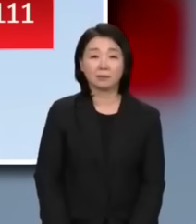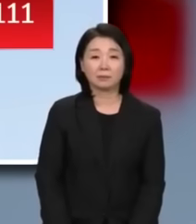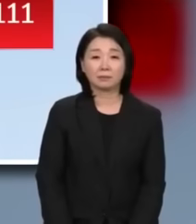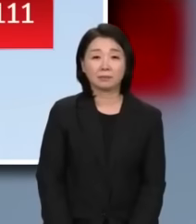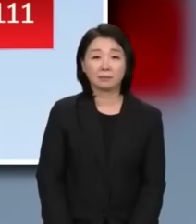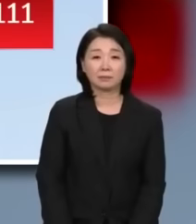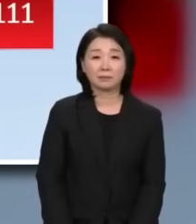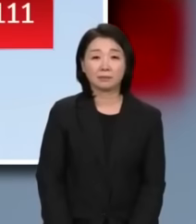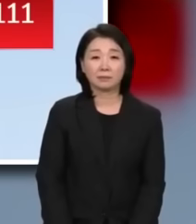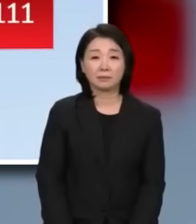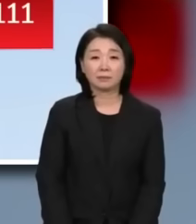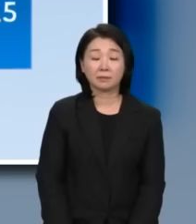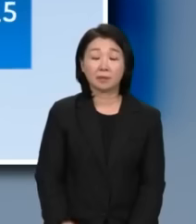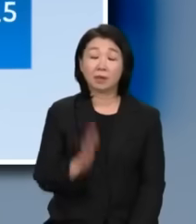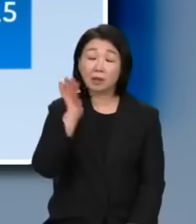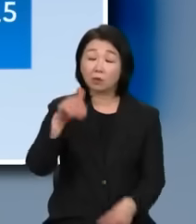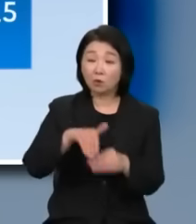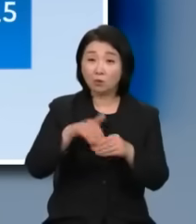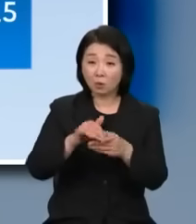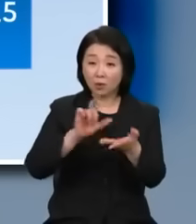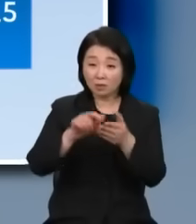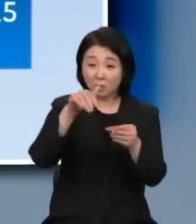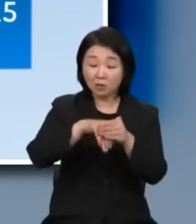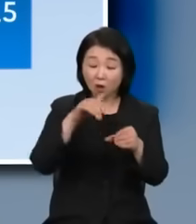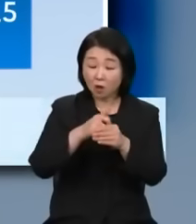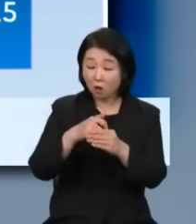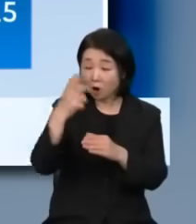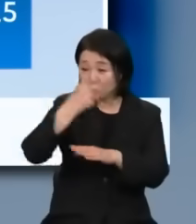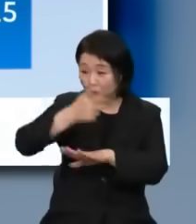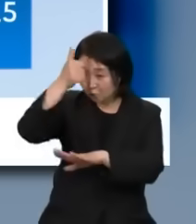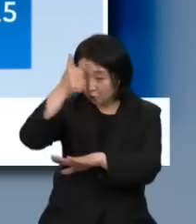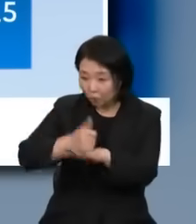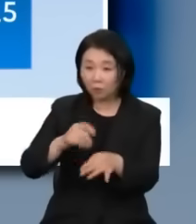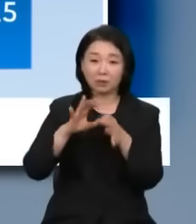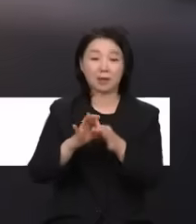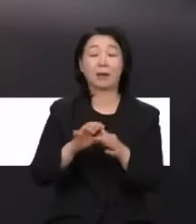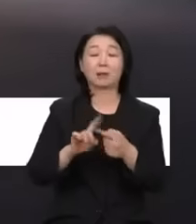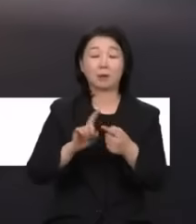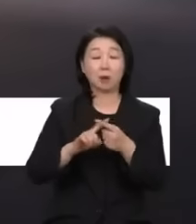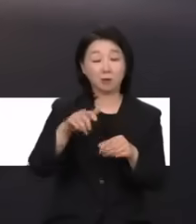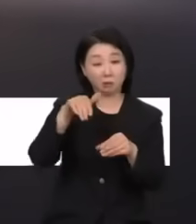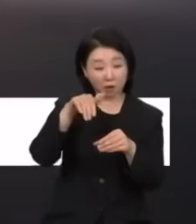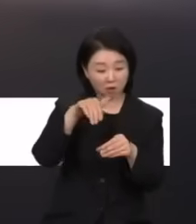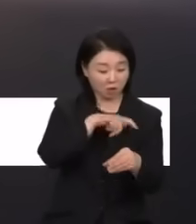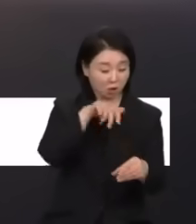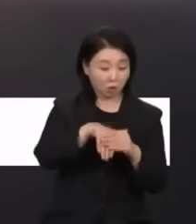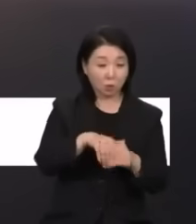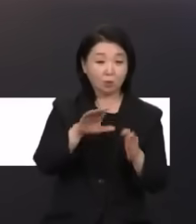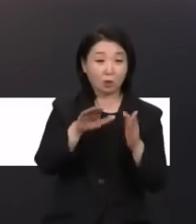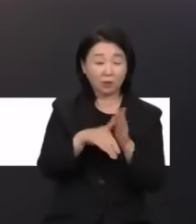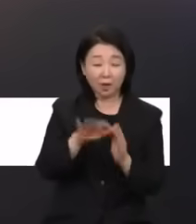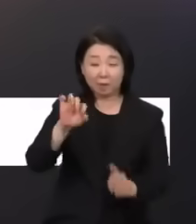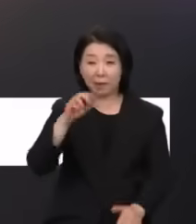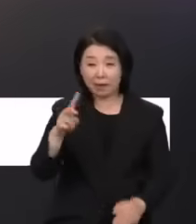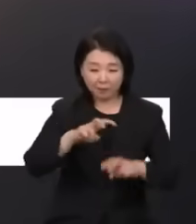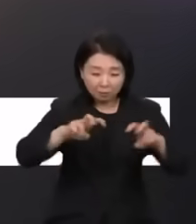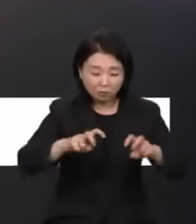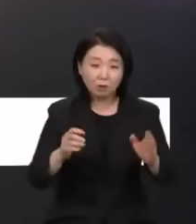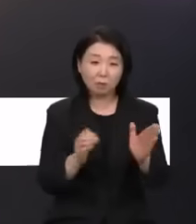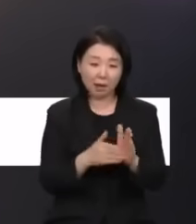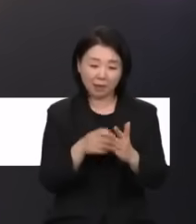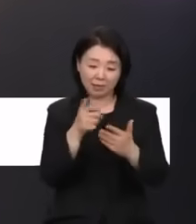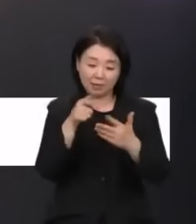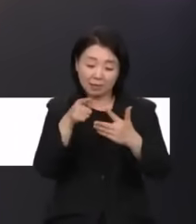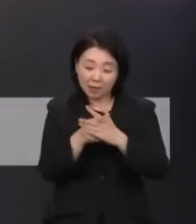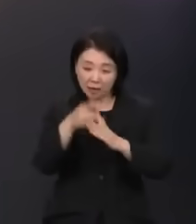예 지난 대선과 지방선거 출구조사 경험을 토대로 JTBC 이번 총선에서 메타 분석에 기반한 예측조사